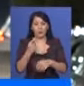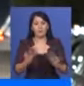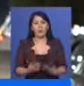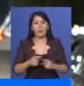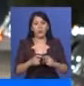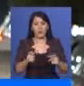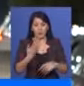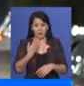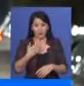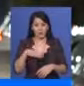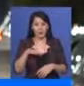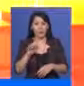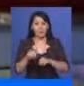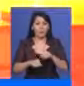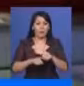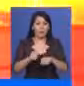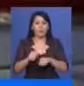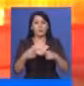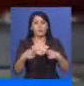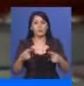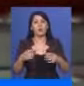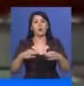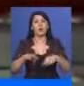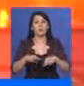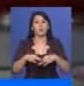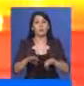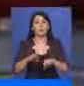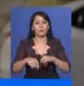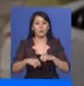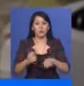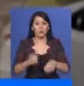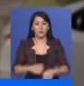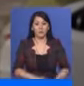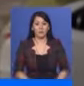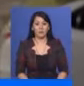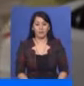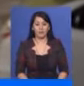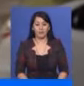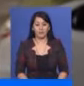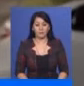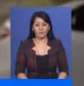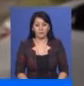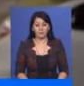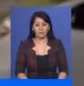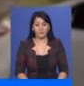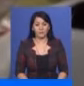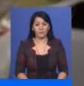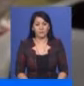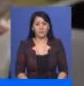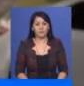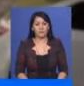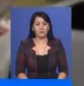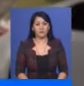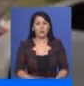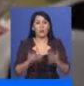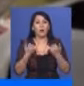тұрғындардың тыныштығын мотоциклдерден бөлек басқа да транспорт иелері де бұзады екен. Сегодня провели рейдовые